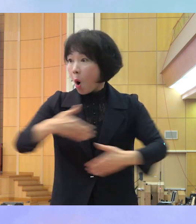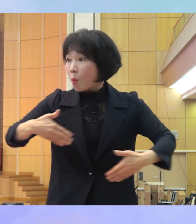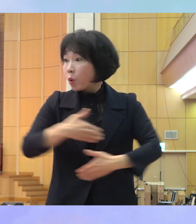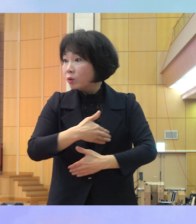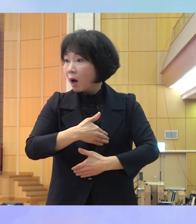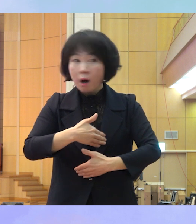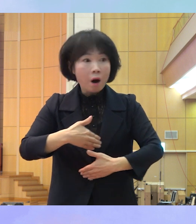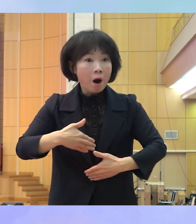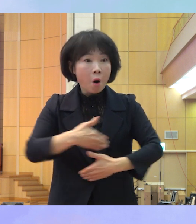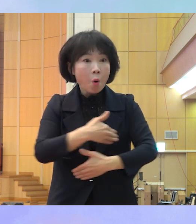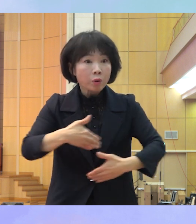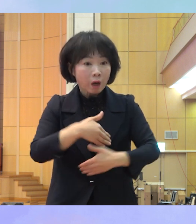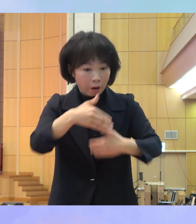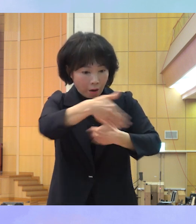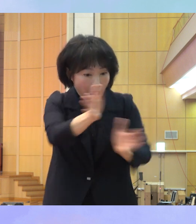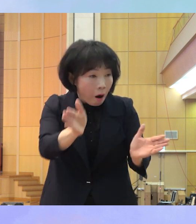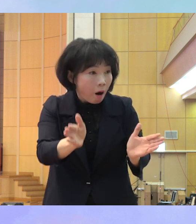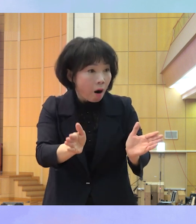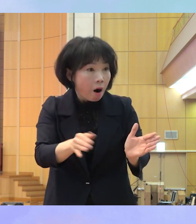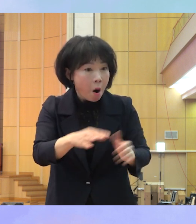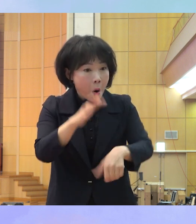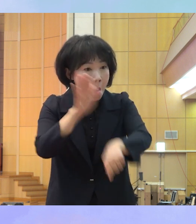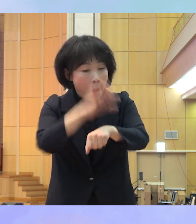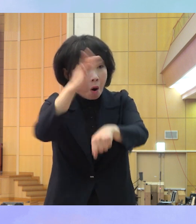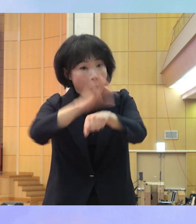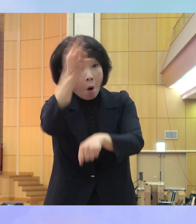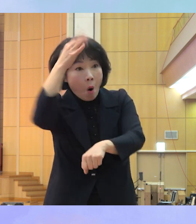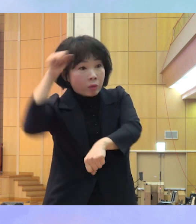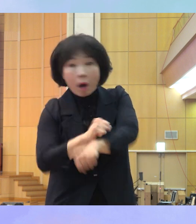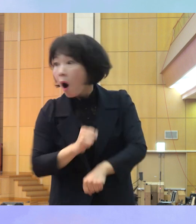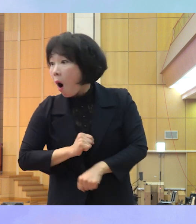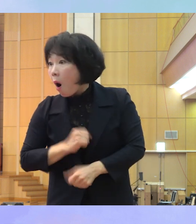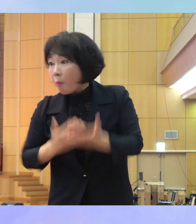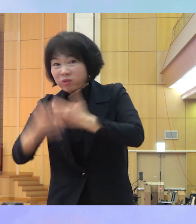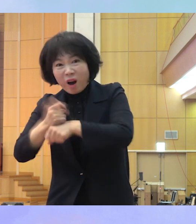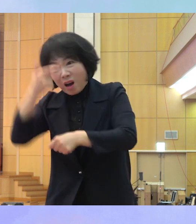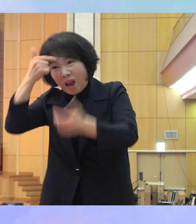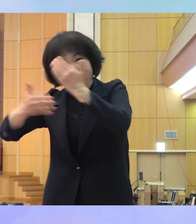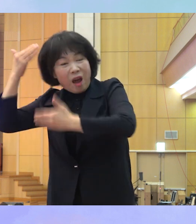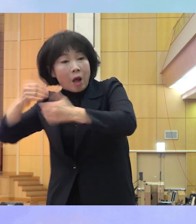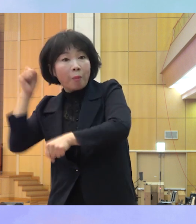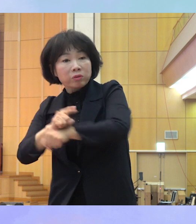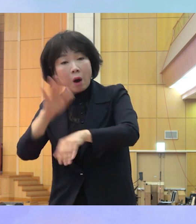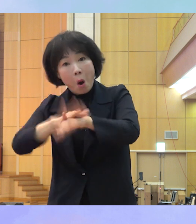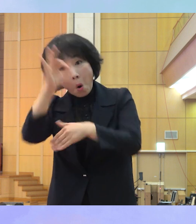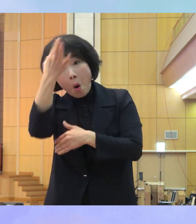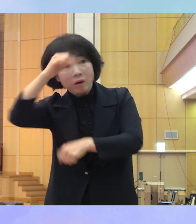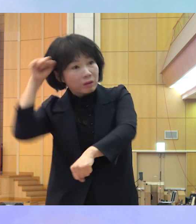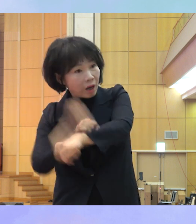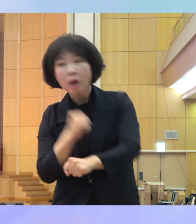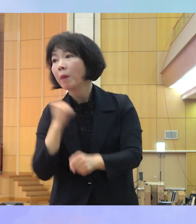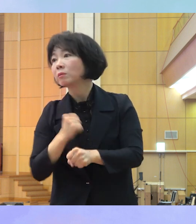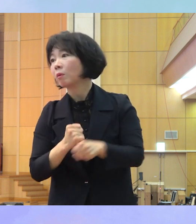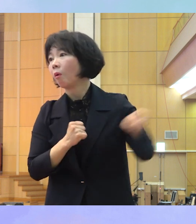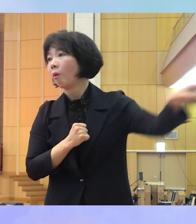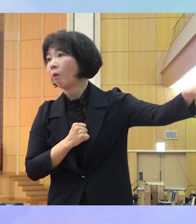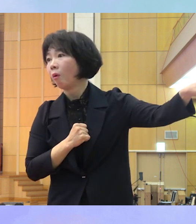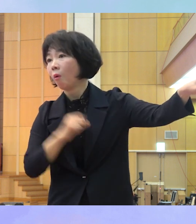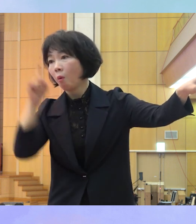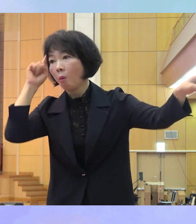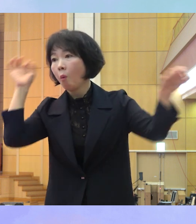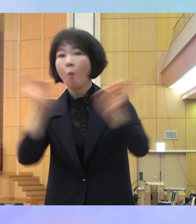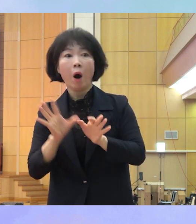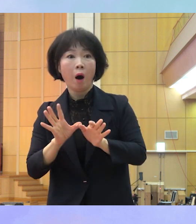돼 있더라고요. 놀랐습니다. 그때 지금 제가 어렸을 때만